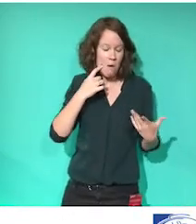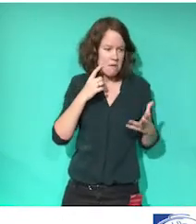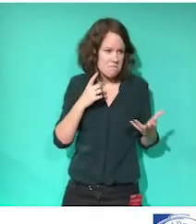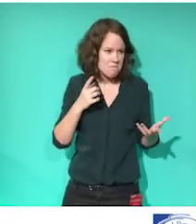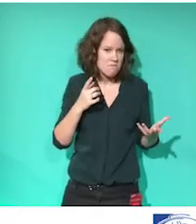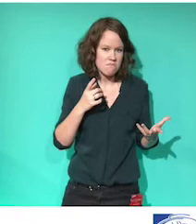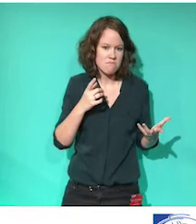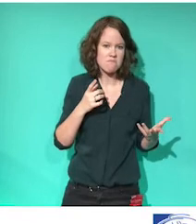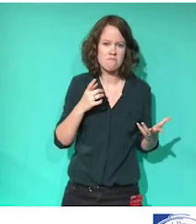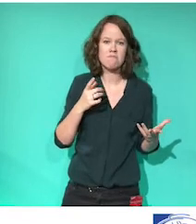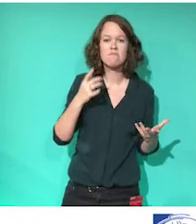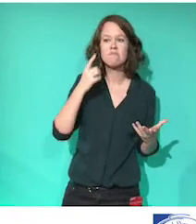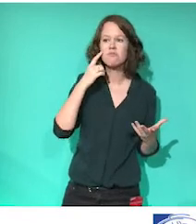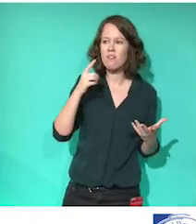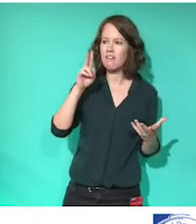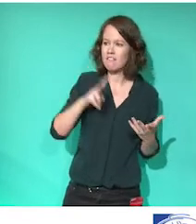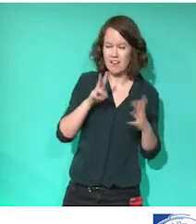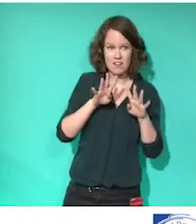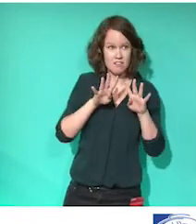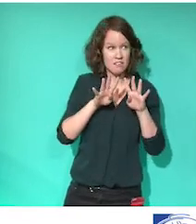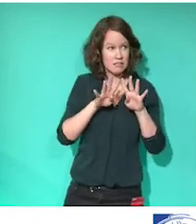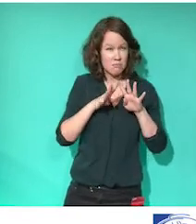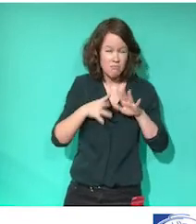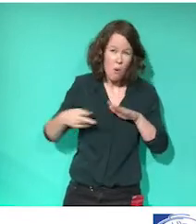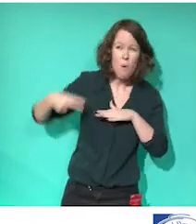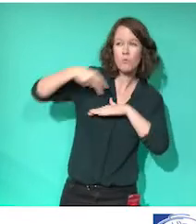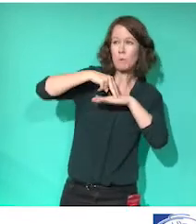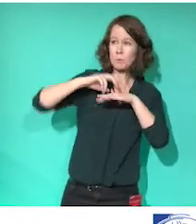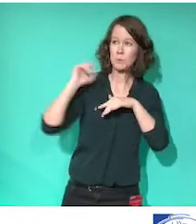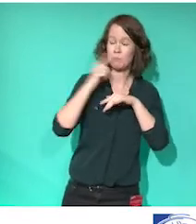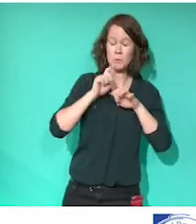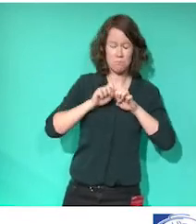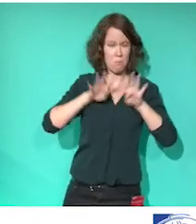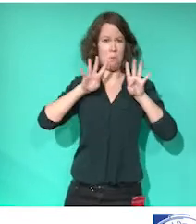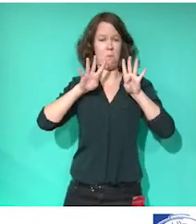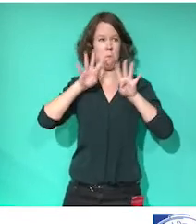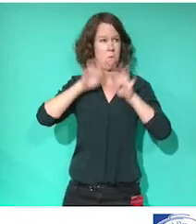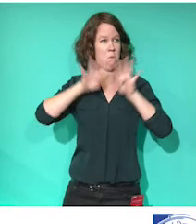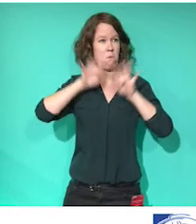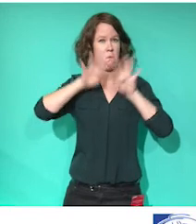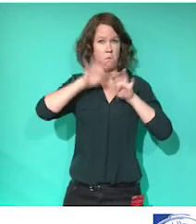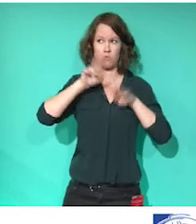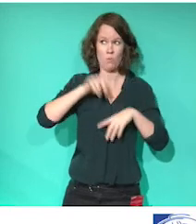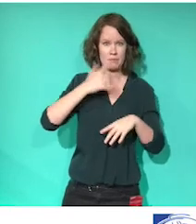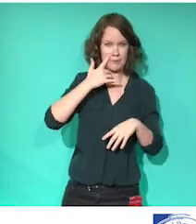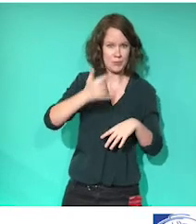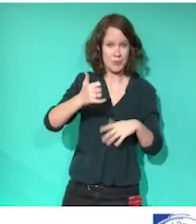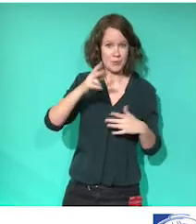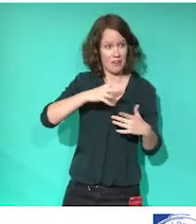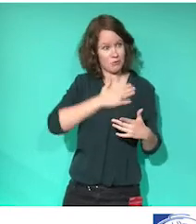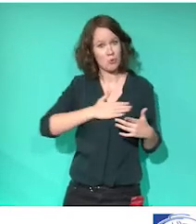un ministre, avoir une standing ovation de cette qualité pour son travail. Alors franchement, je suis contente de vivre ce